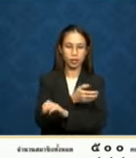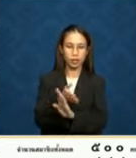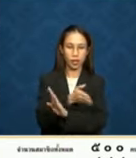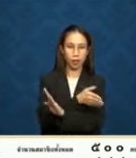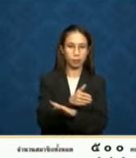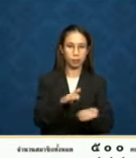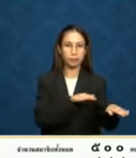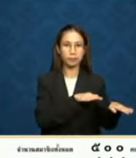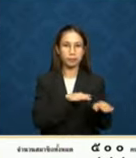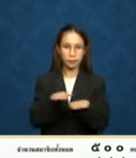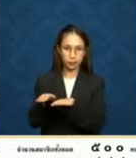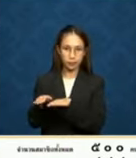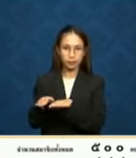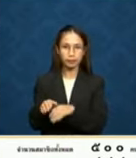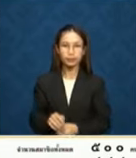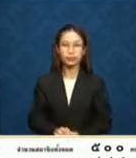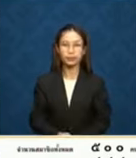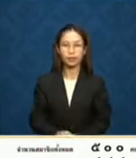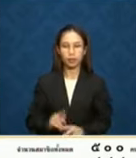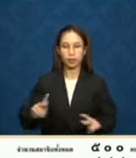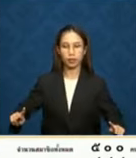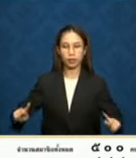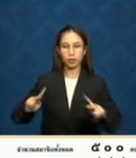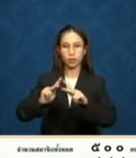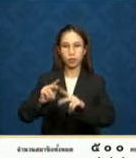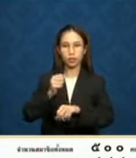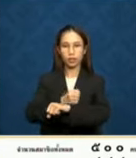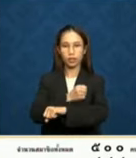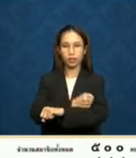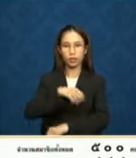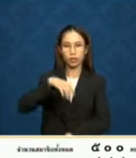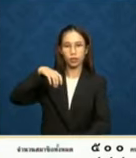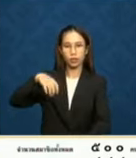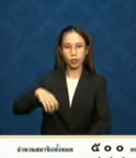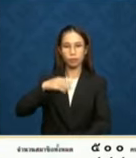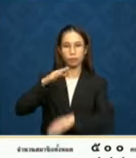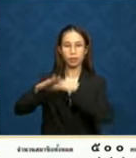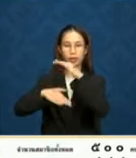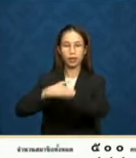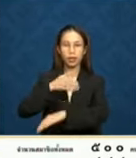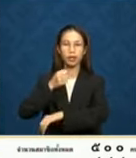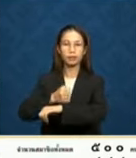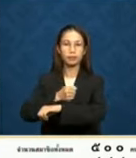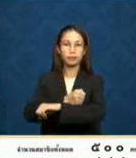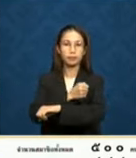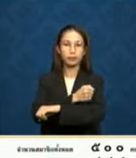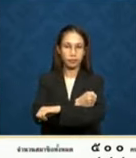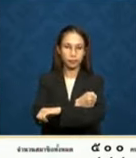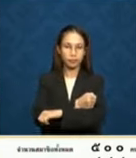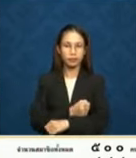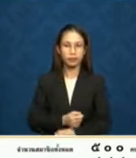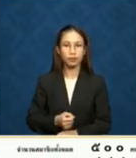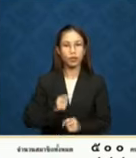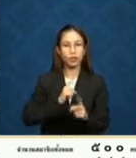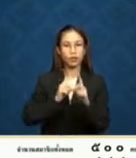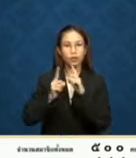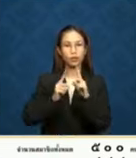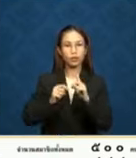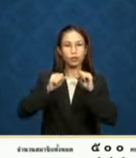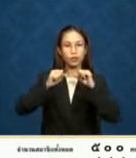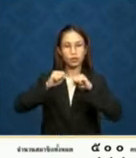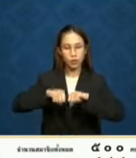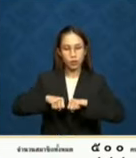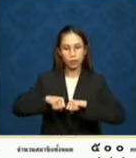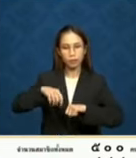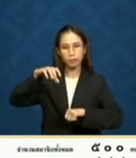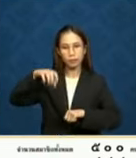และโดยเฉพาะกระสวงลายงานเราโยงภาฒีมีลายงานเราได้มีตัจฏาบั